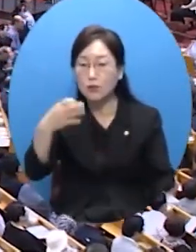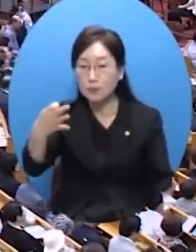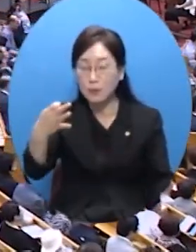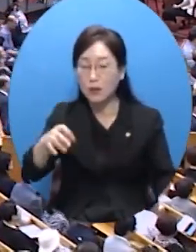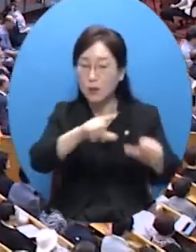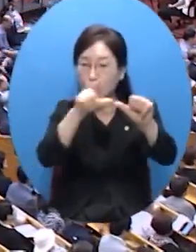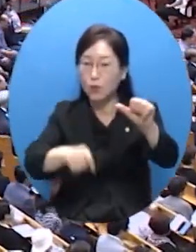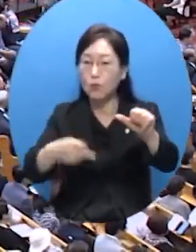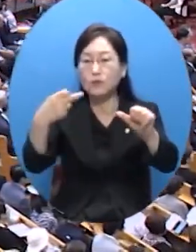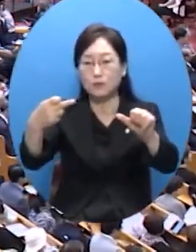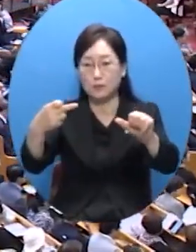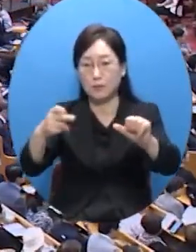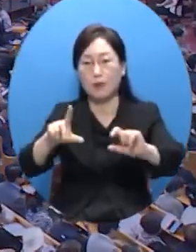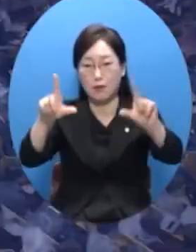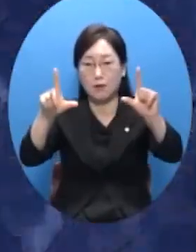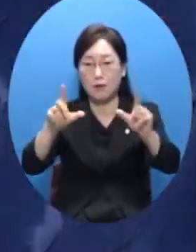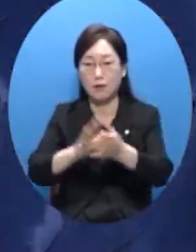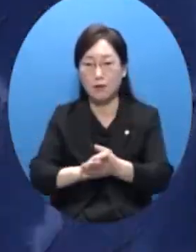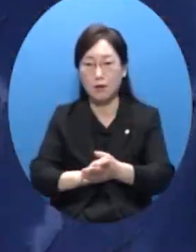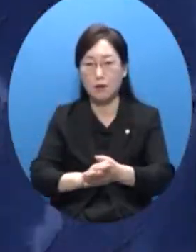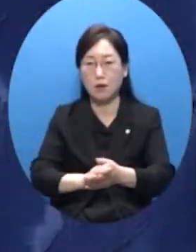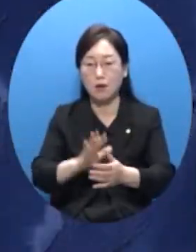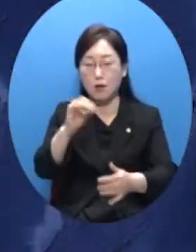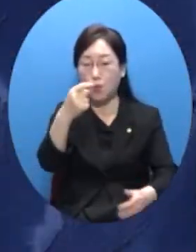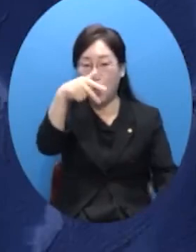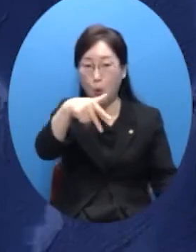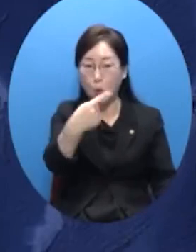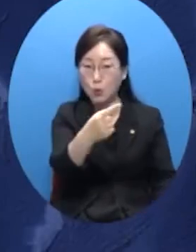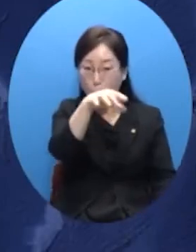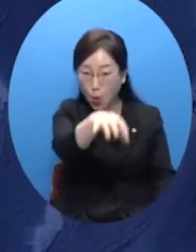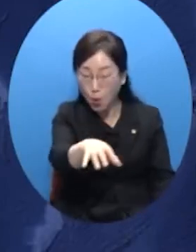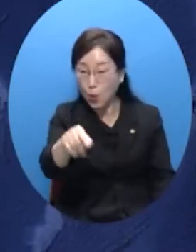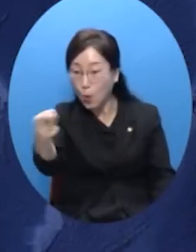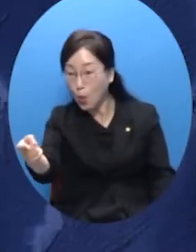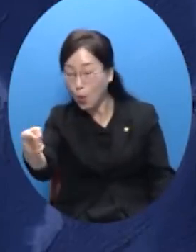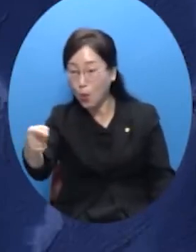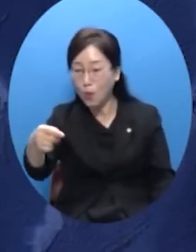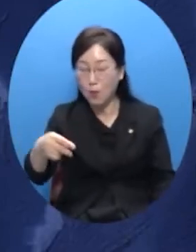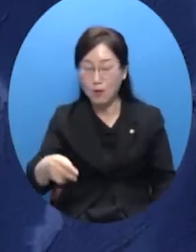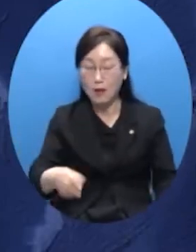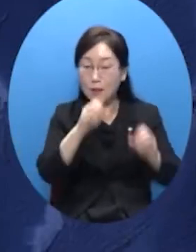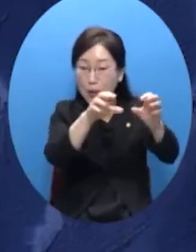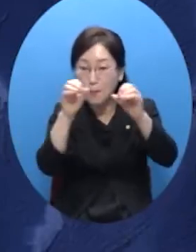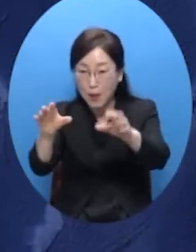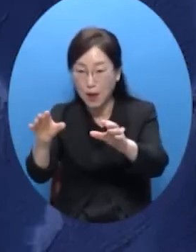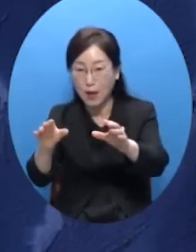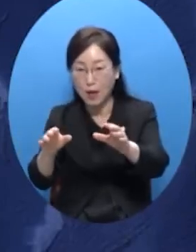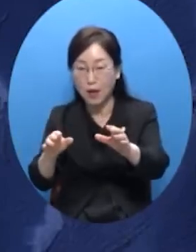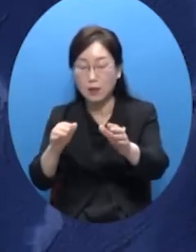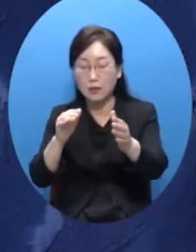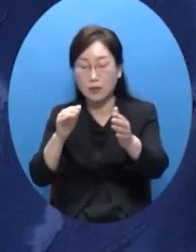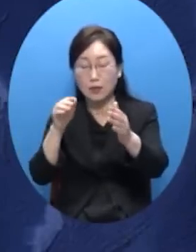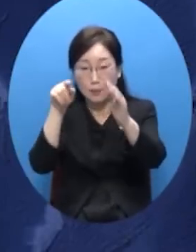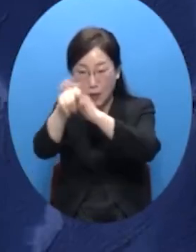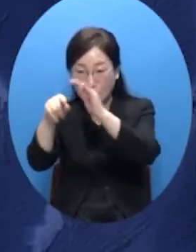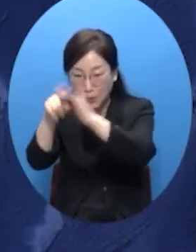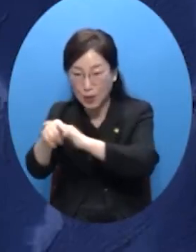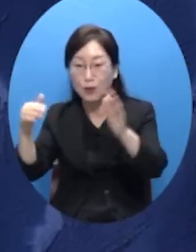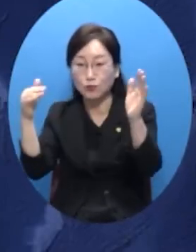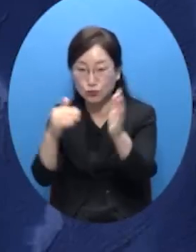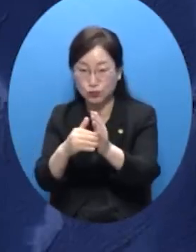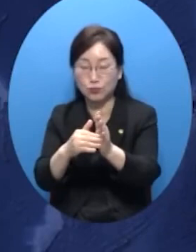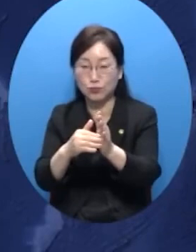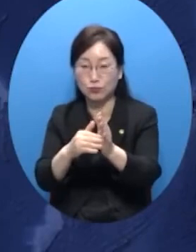2014년 5월 12일 보조적과 투아레그 속의 삭을 위해 세바레라고 하는 적을 방문하고 삭을